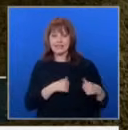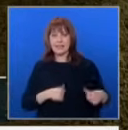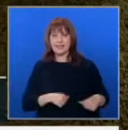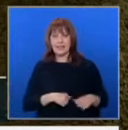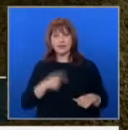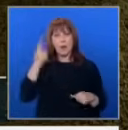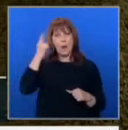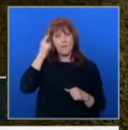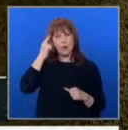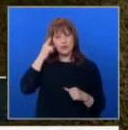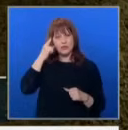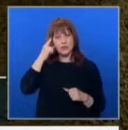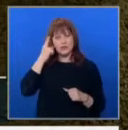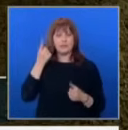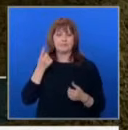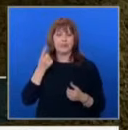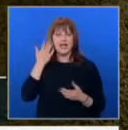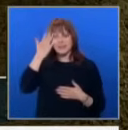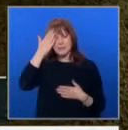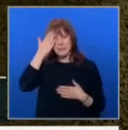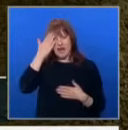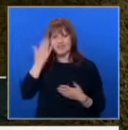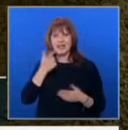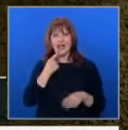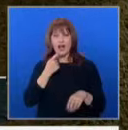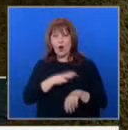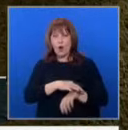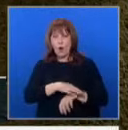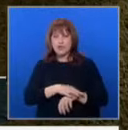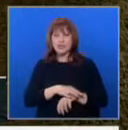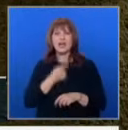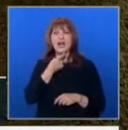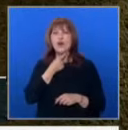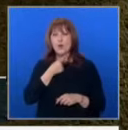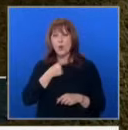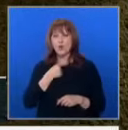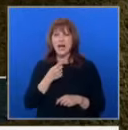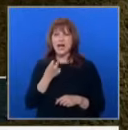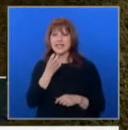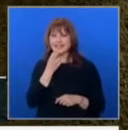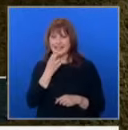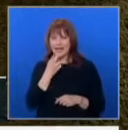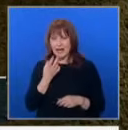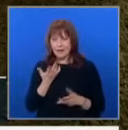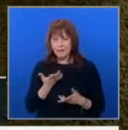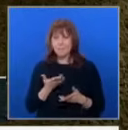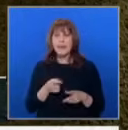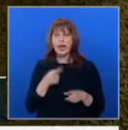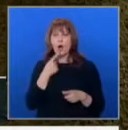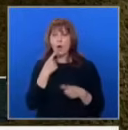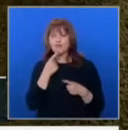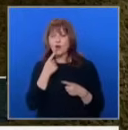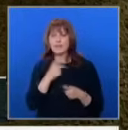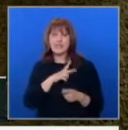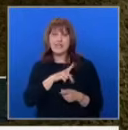и мозъчно-съдови заболявания, артрити, различни форми на ендокринни заболявания, сред които и диабет. Говорим същевременно и